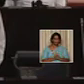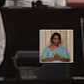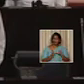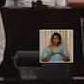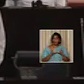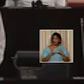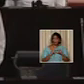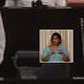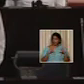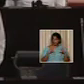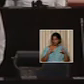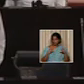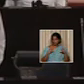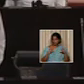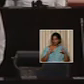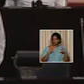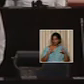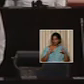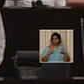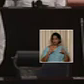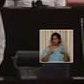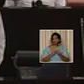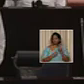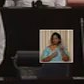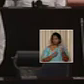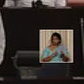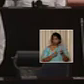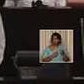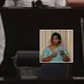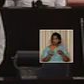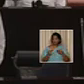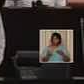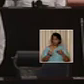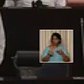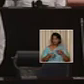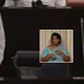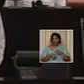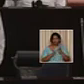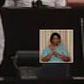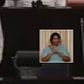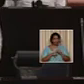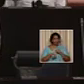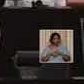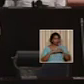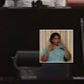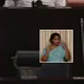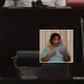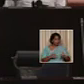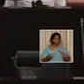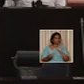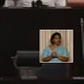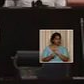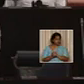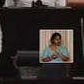लाइसन बलपत्र वल्ट निकुत कर पुएवा ए दूर काली युवरवेनाट पस्से